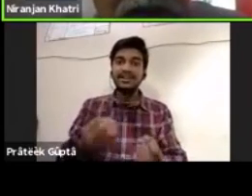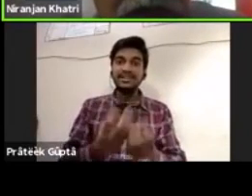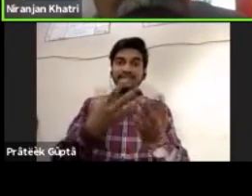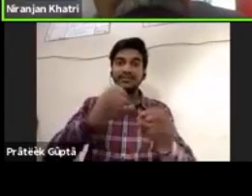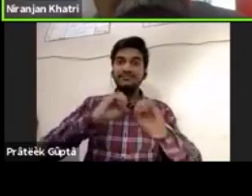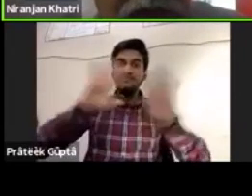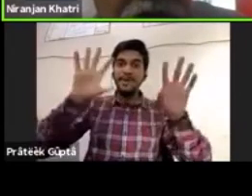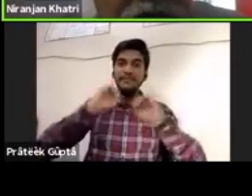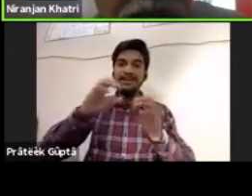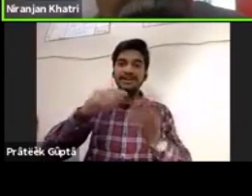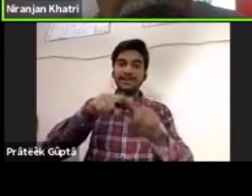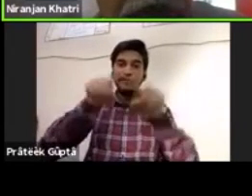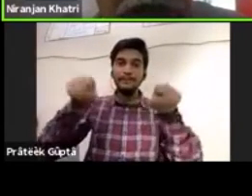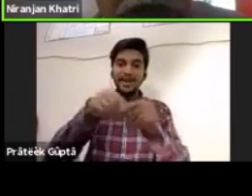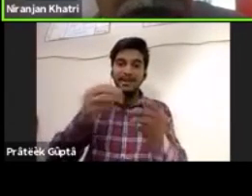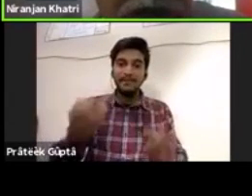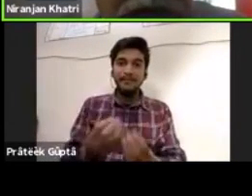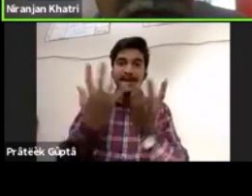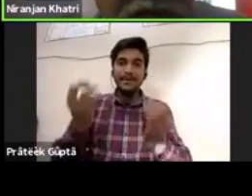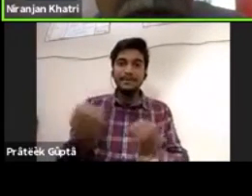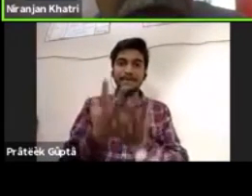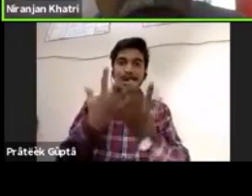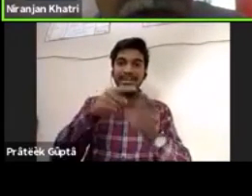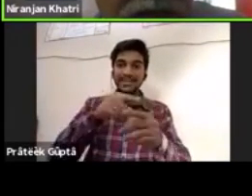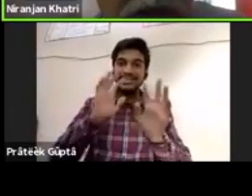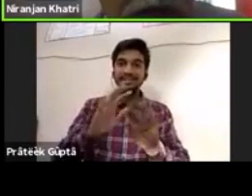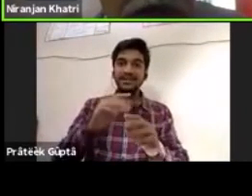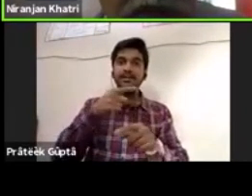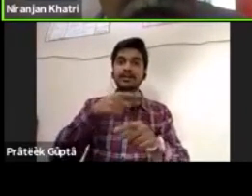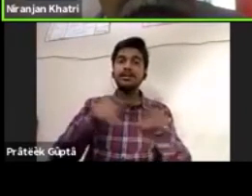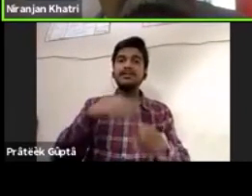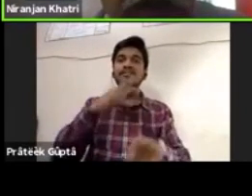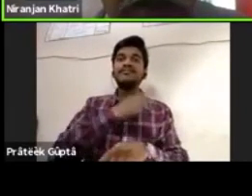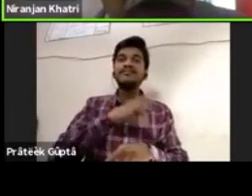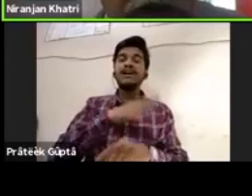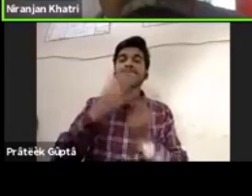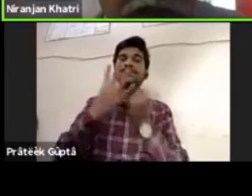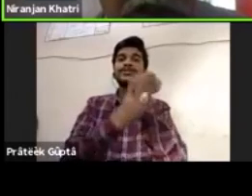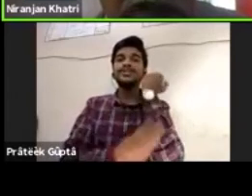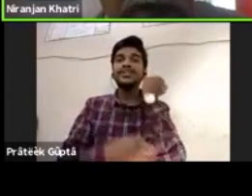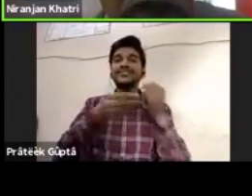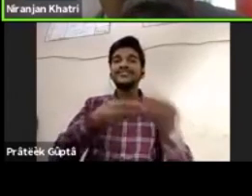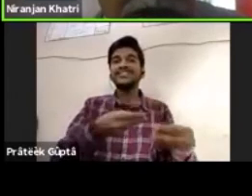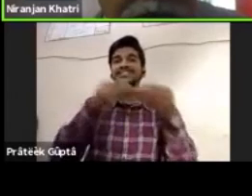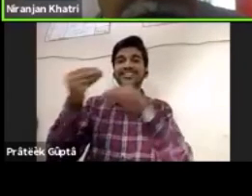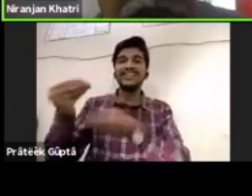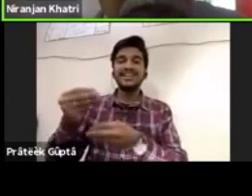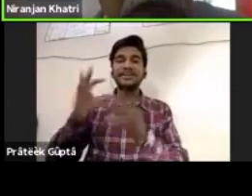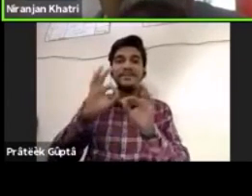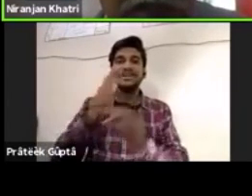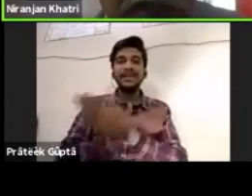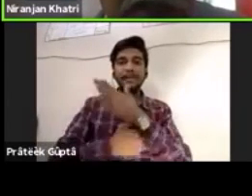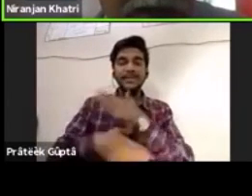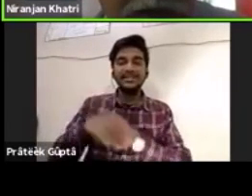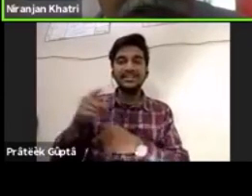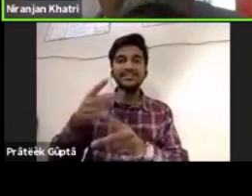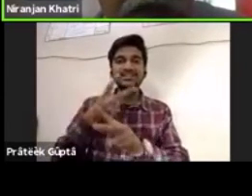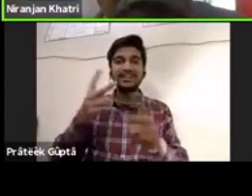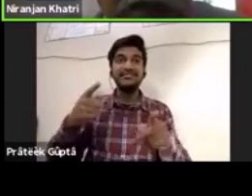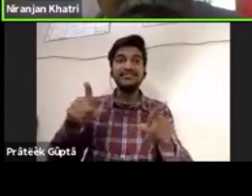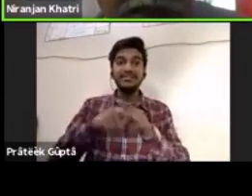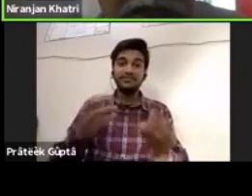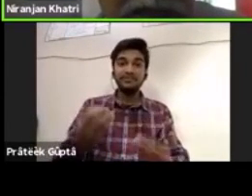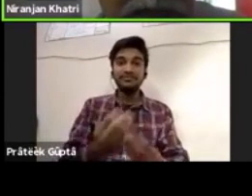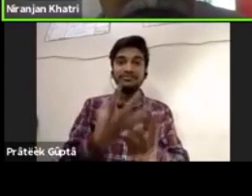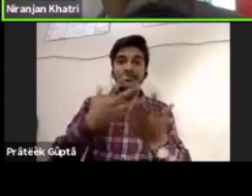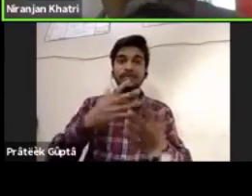हम वील नॉट ओनली इम्प्रूव दी मैलनरिशमेंट प्रॉब्लम, बट इसके दूसरे फायदे होंगे कि टेम्परेचर कम हो जाएगी, क्लाइमेट चेंज को